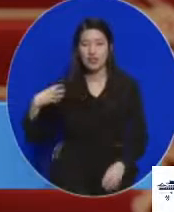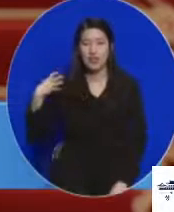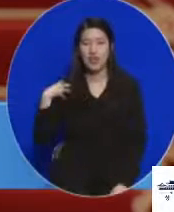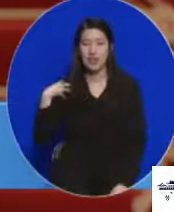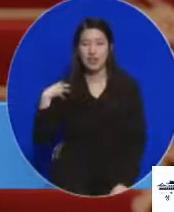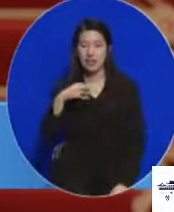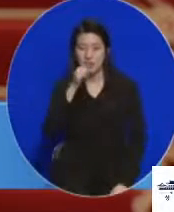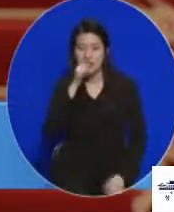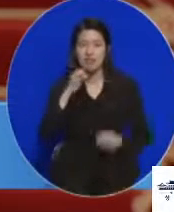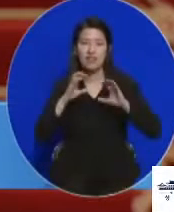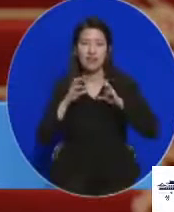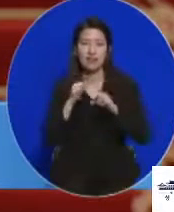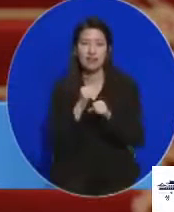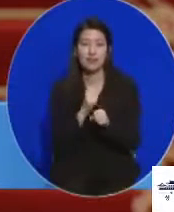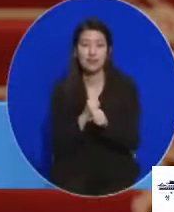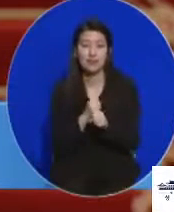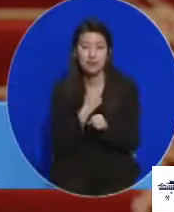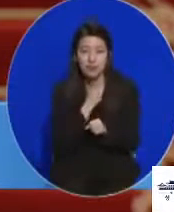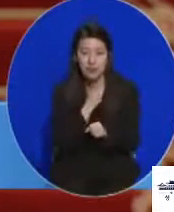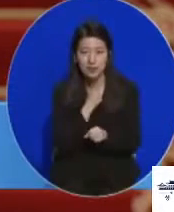걸어갈 것입니다